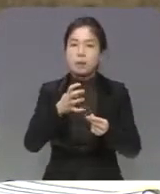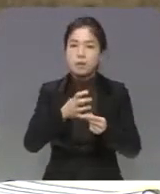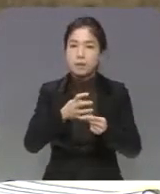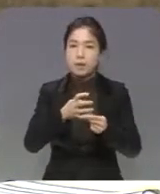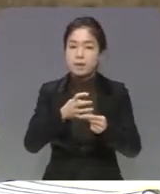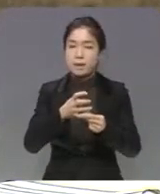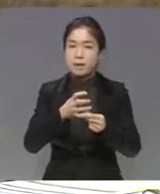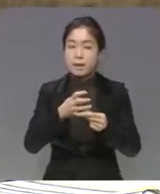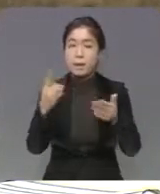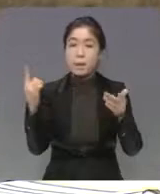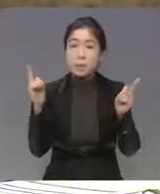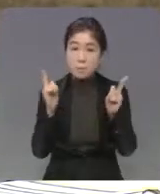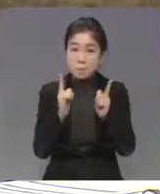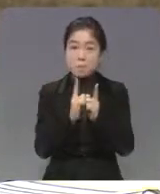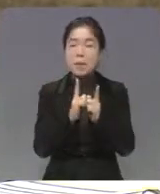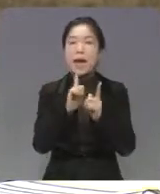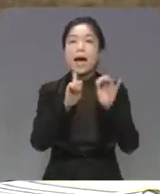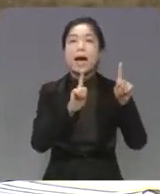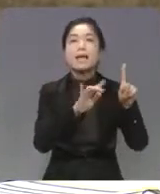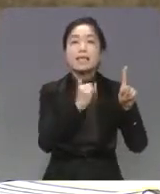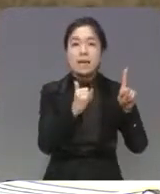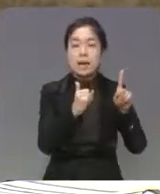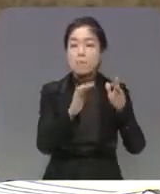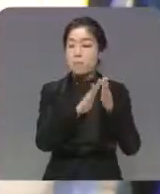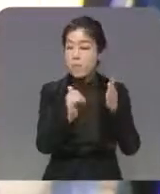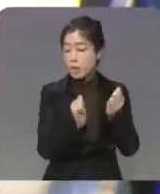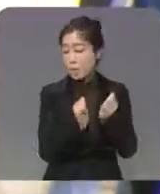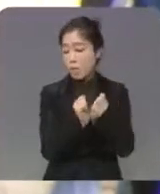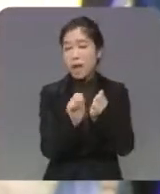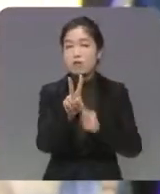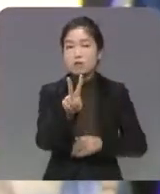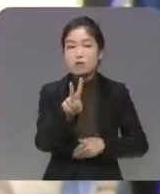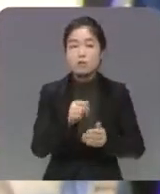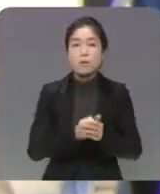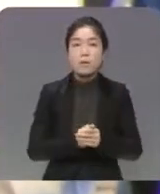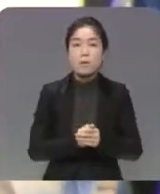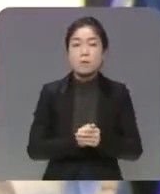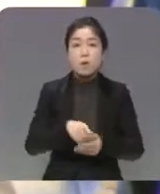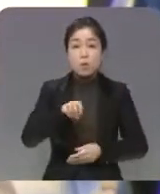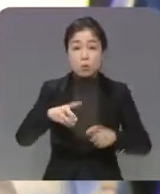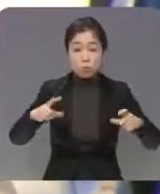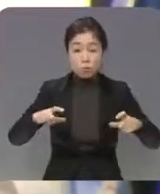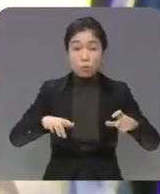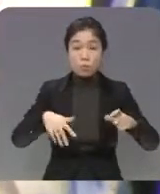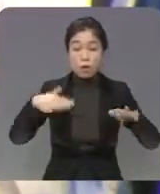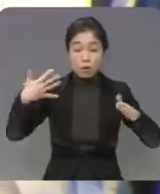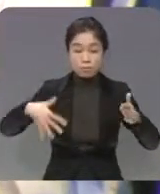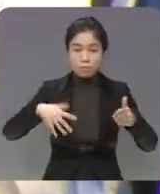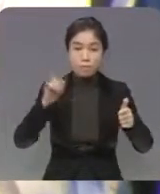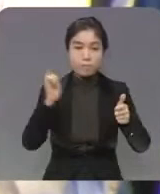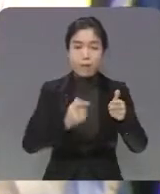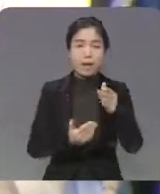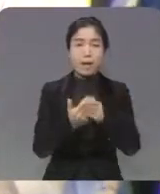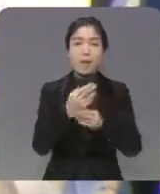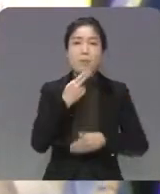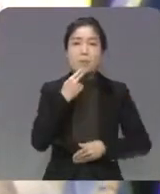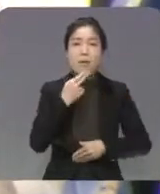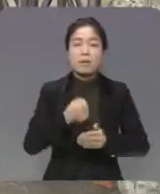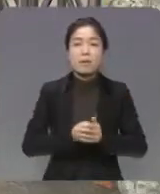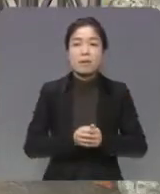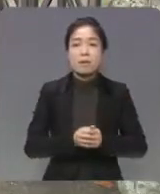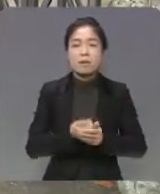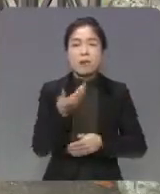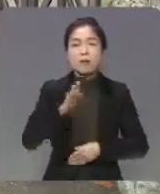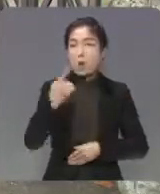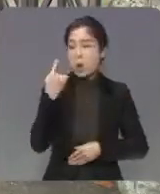접촉 칸 한 명과 가족 접촉 쌀의 2명입니다 황 주는 오늘은 아직까지 확진 자가 나오지 않고 있습니다